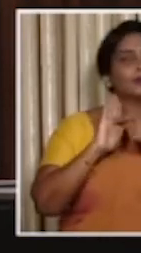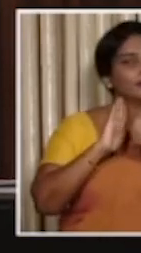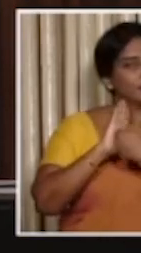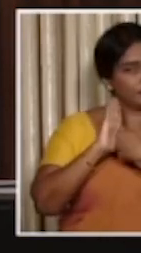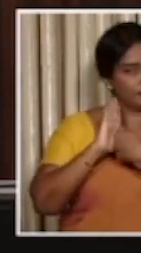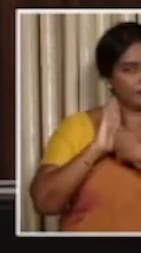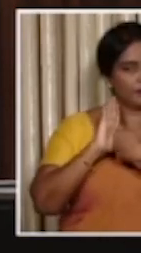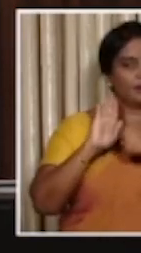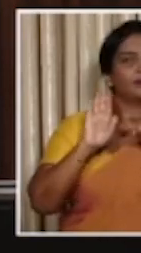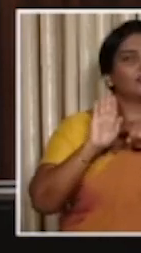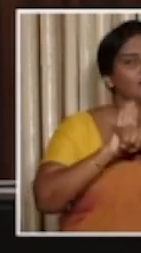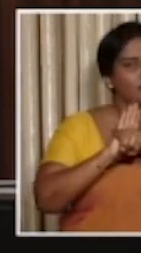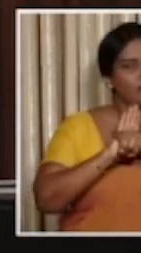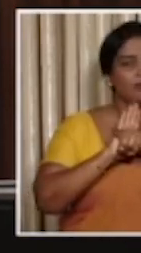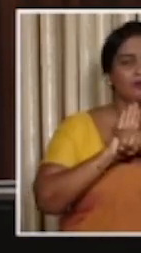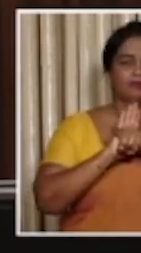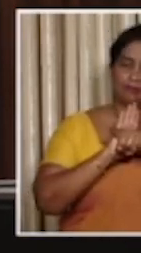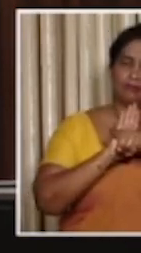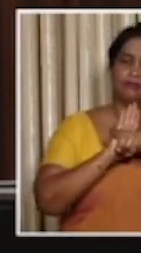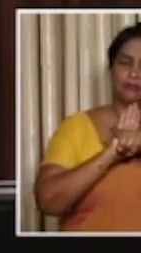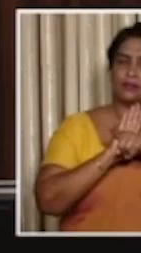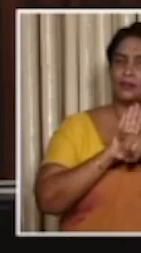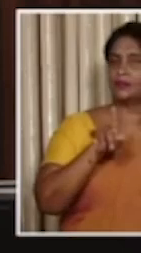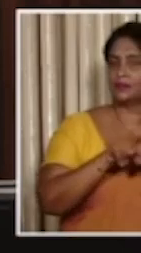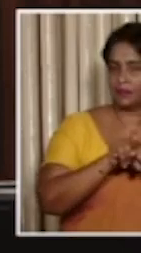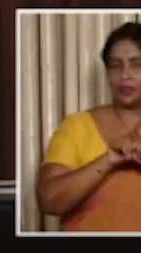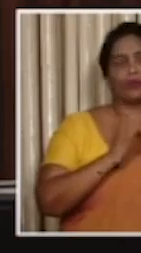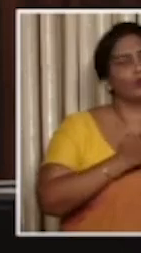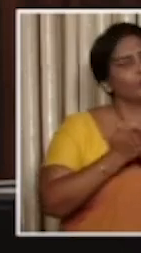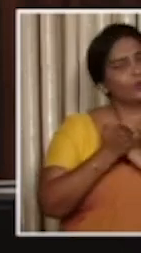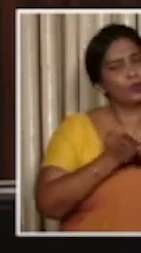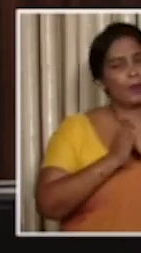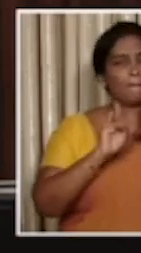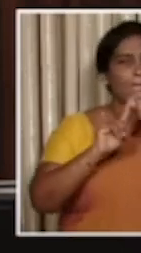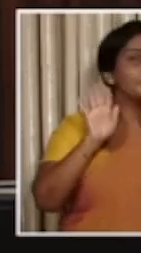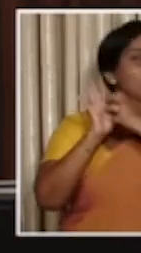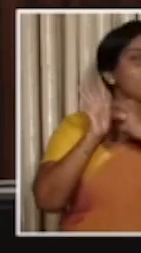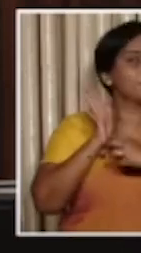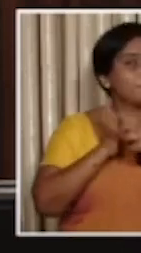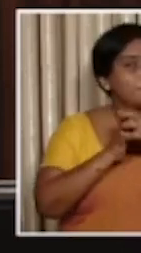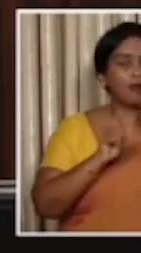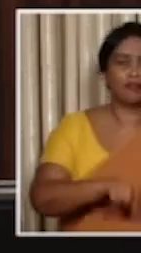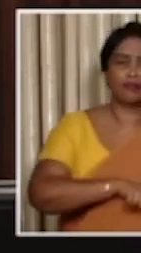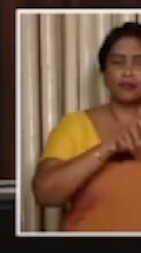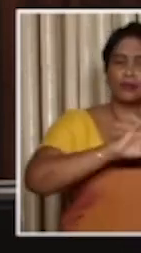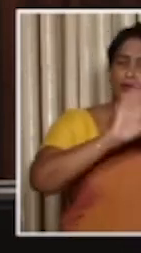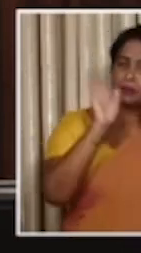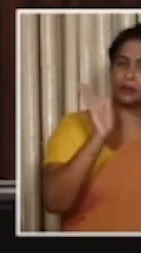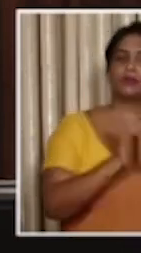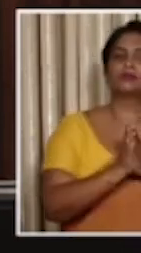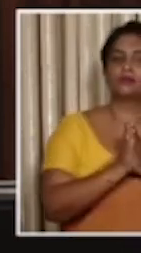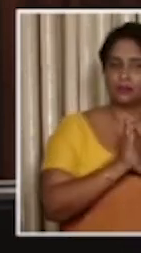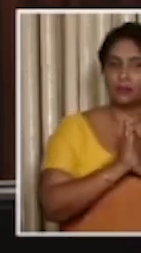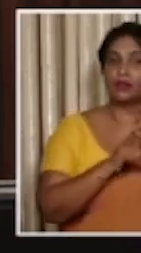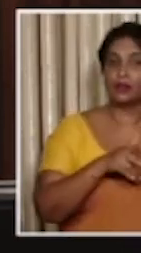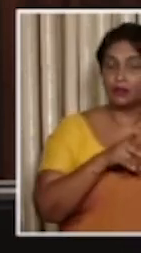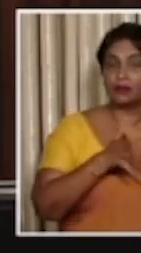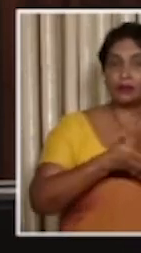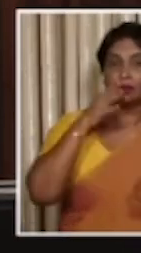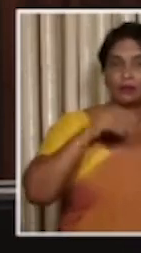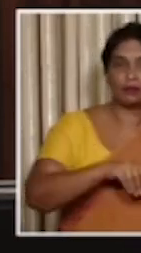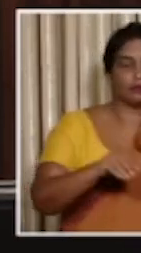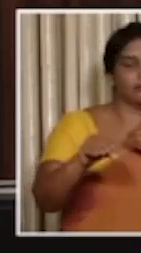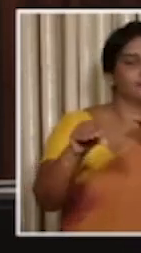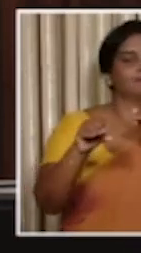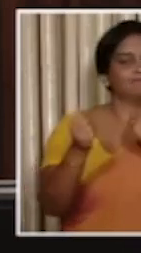නැගෙනිරද බටහිරද ආදී සියලු පළාත් සියලු ජන කණ්ඩායම් මෙම ජනවරමට දායක